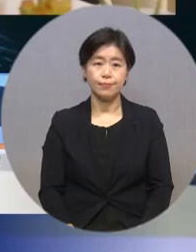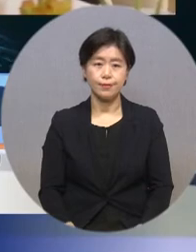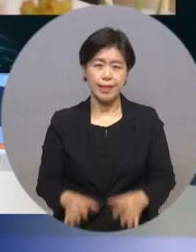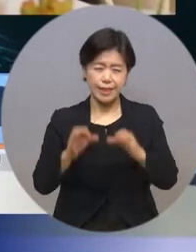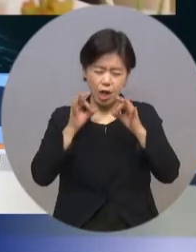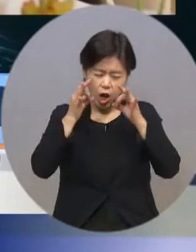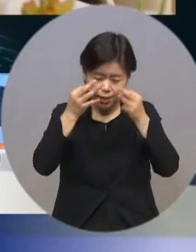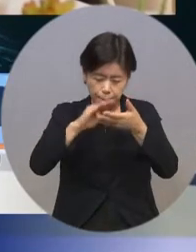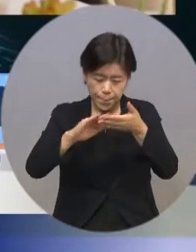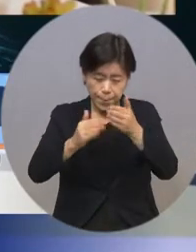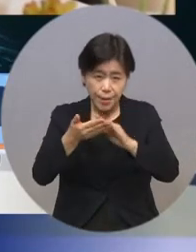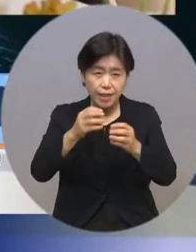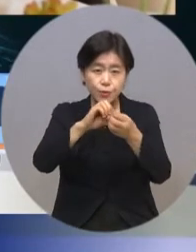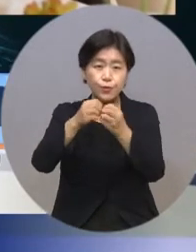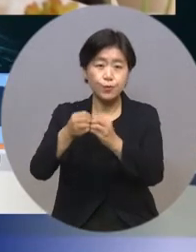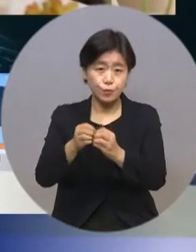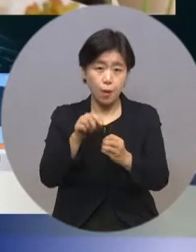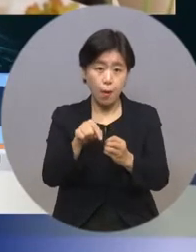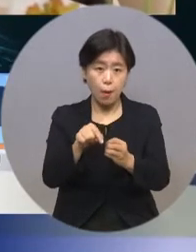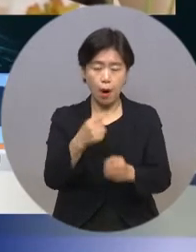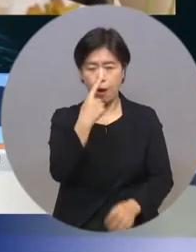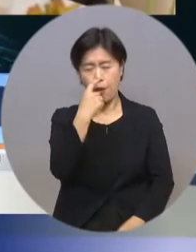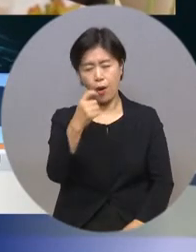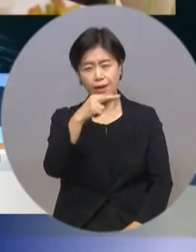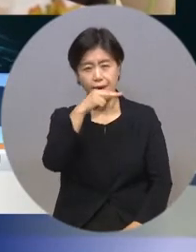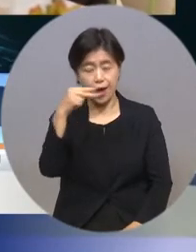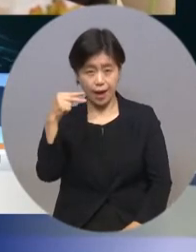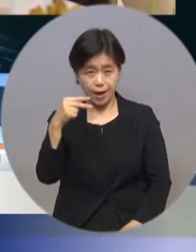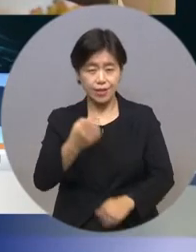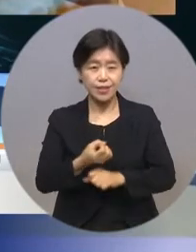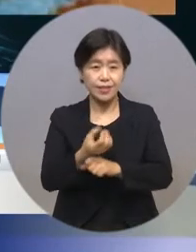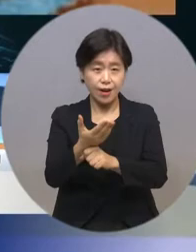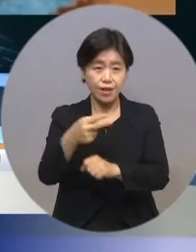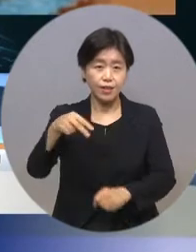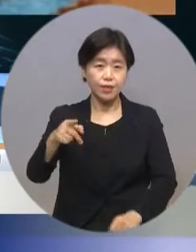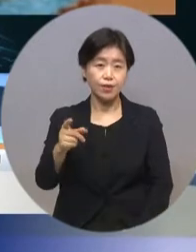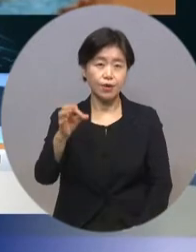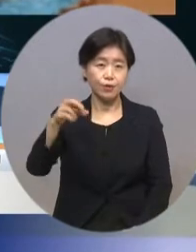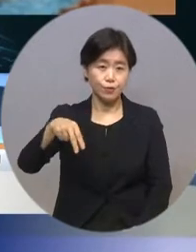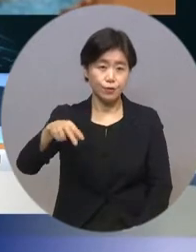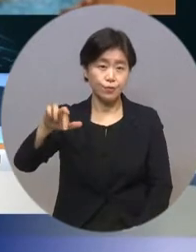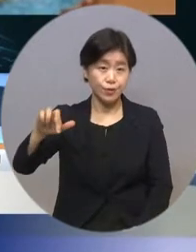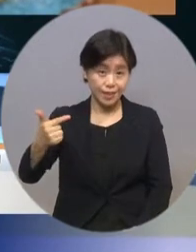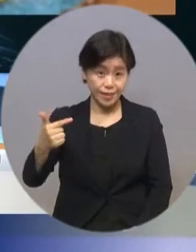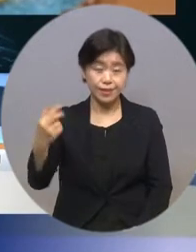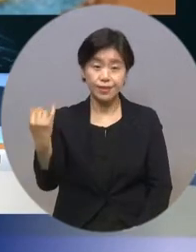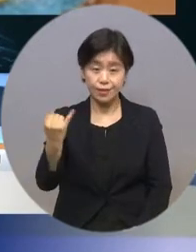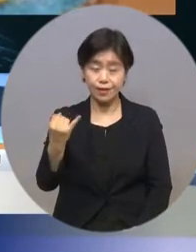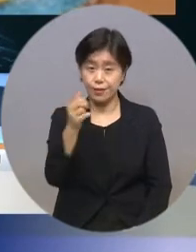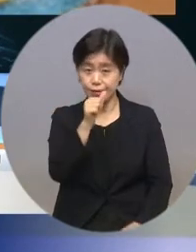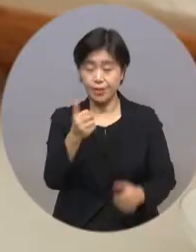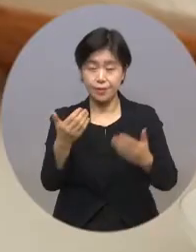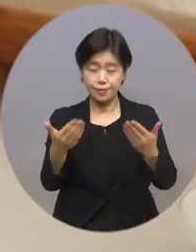정성이 담긴 공예품으로 멋과 향을 전하는 서유진 작가를 이소영 기자가 만나봤습니다.